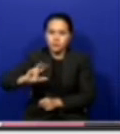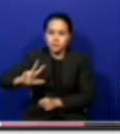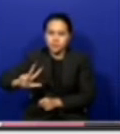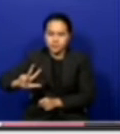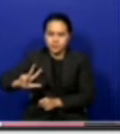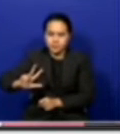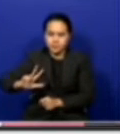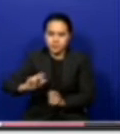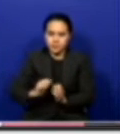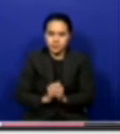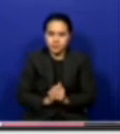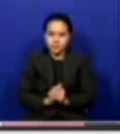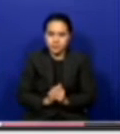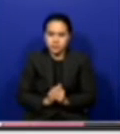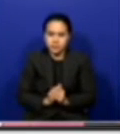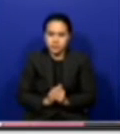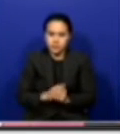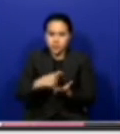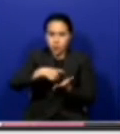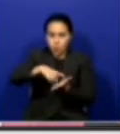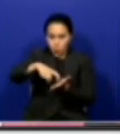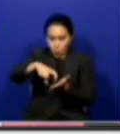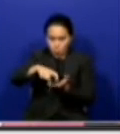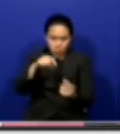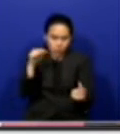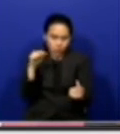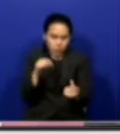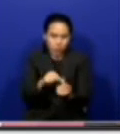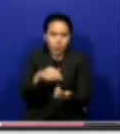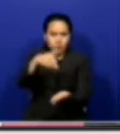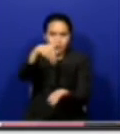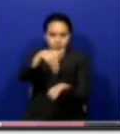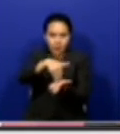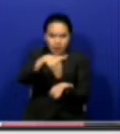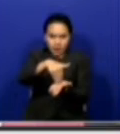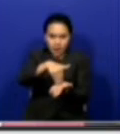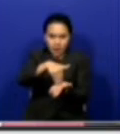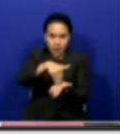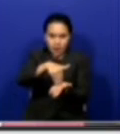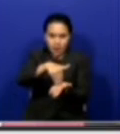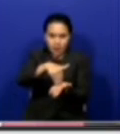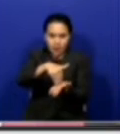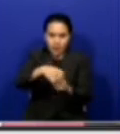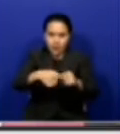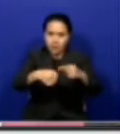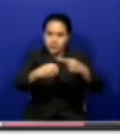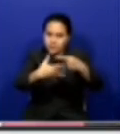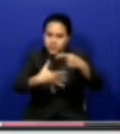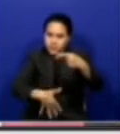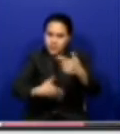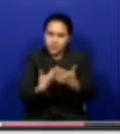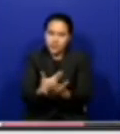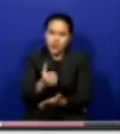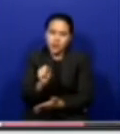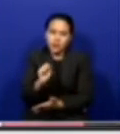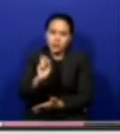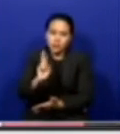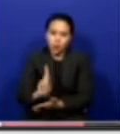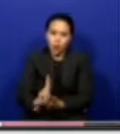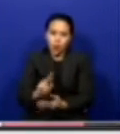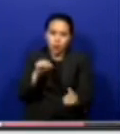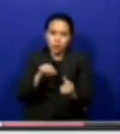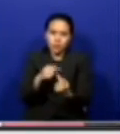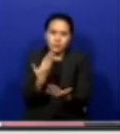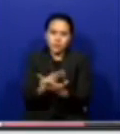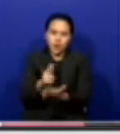2563ไปตั้งไว้เป็นงบประมาณรายจ่ายงบกลางรายการเงินสำรองจ่ายเพื่อกรณีฉุกเฉิน